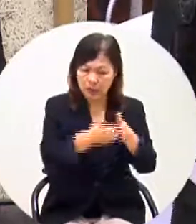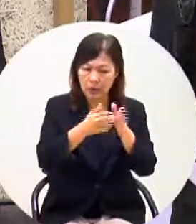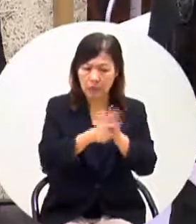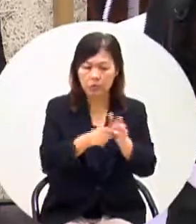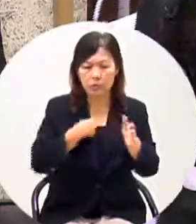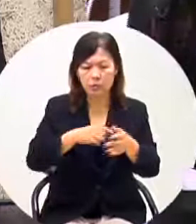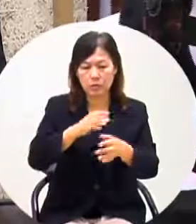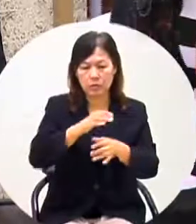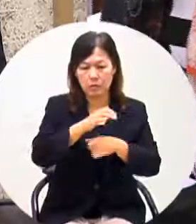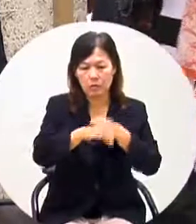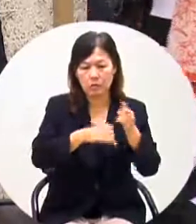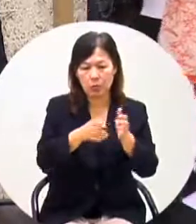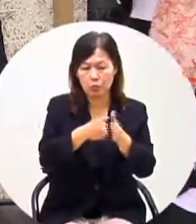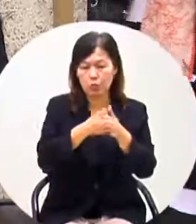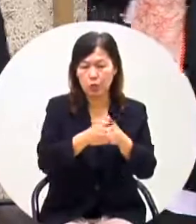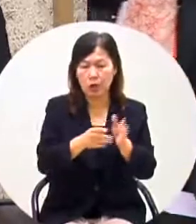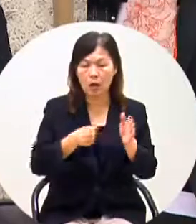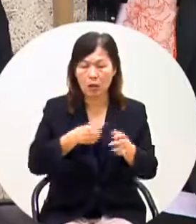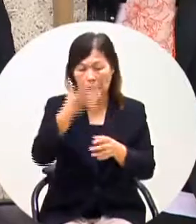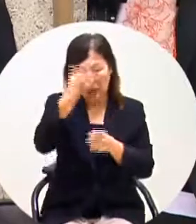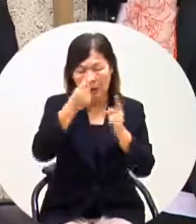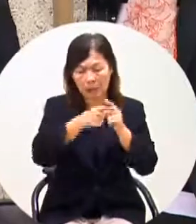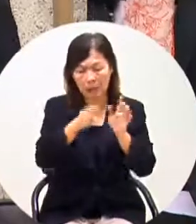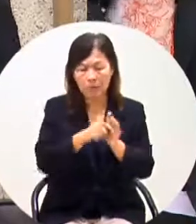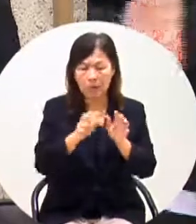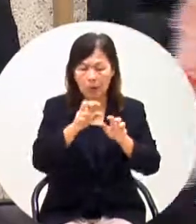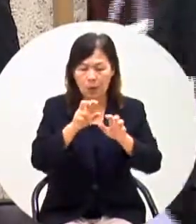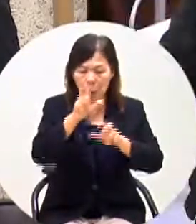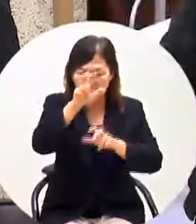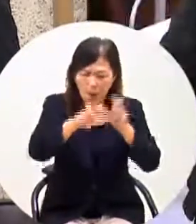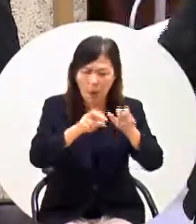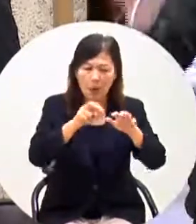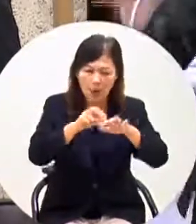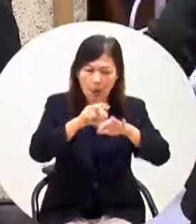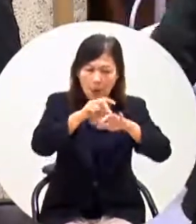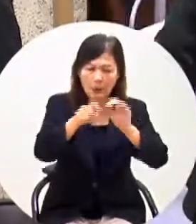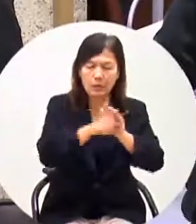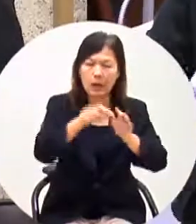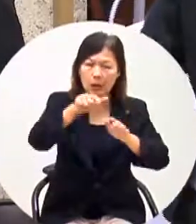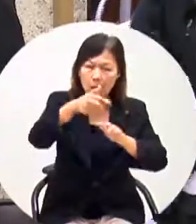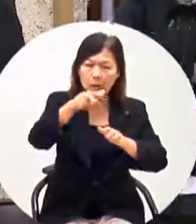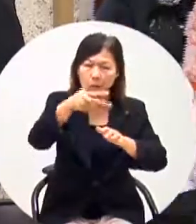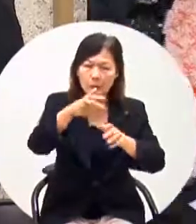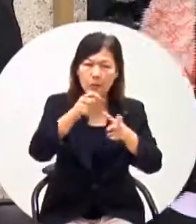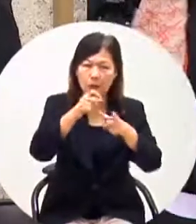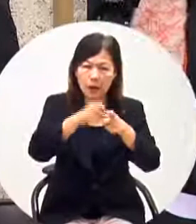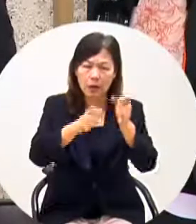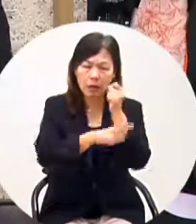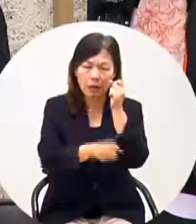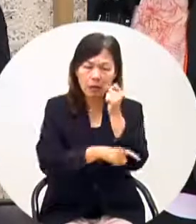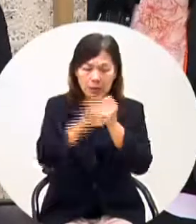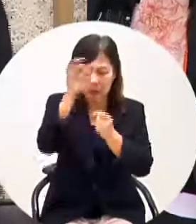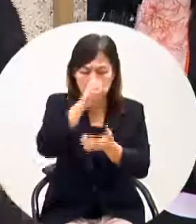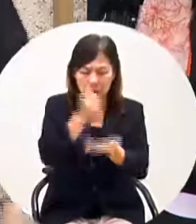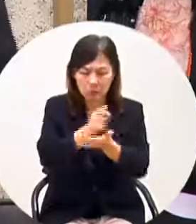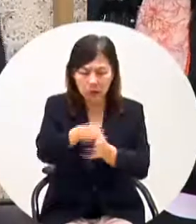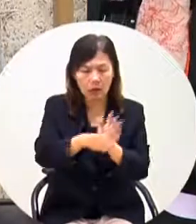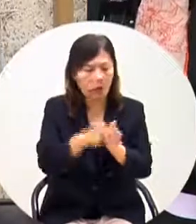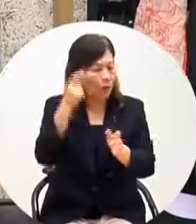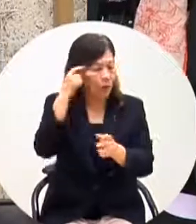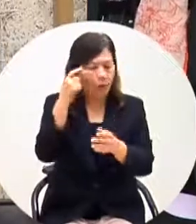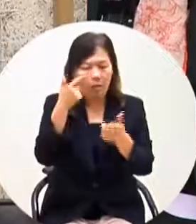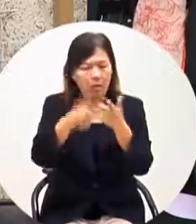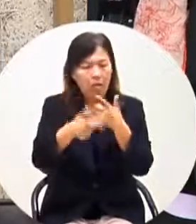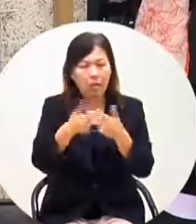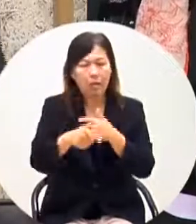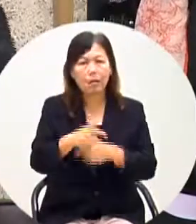人家，你叫他爬坡六七百公尺才能够找到厕所，这个是非常不人性的。好，局长，那我也期